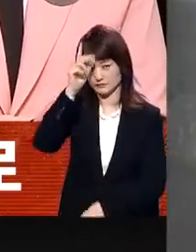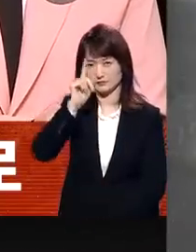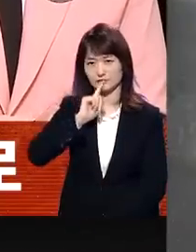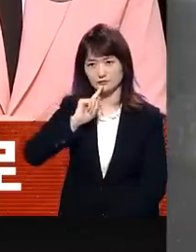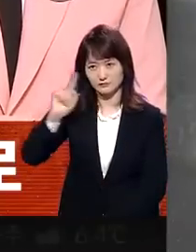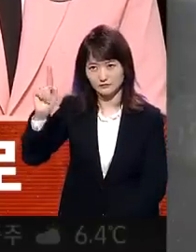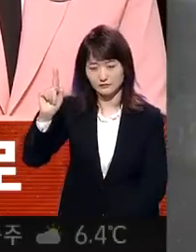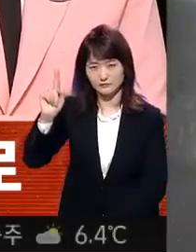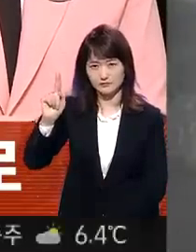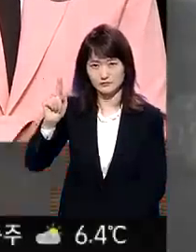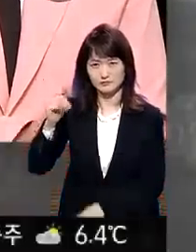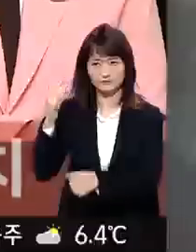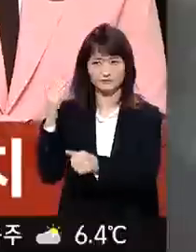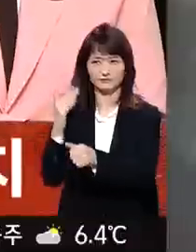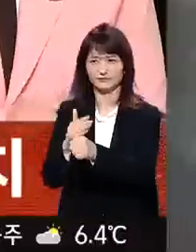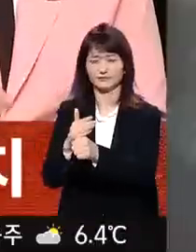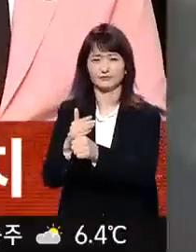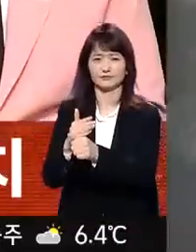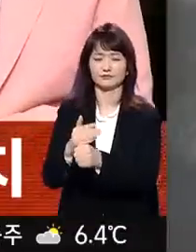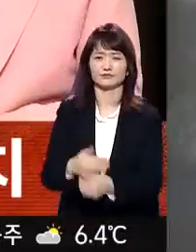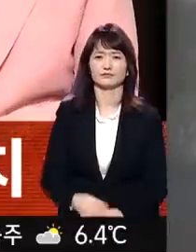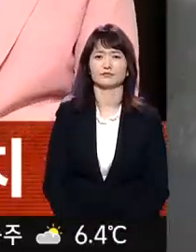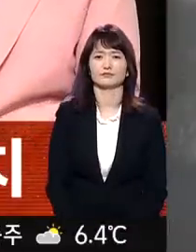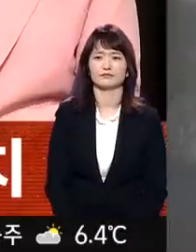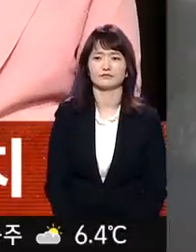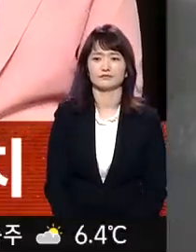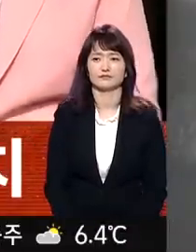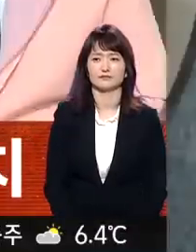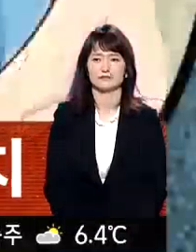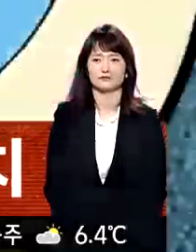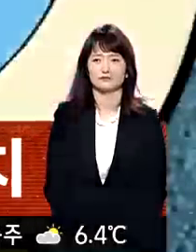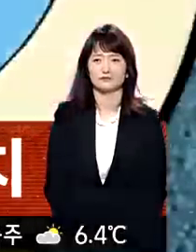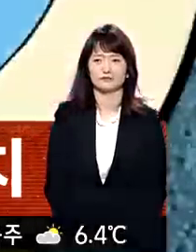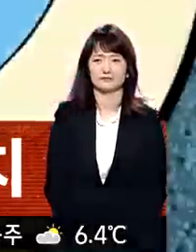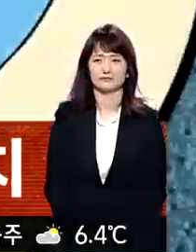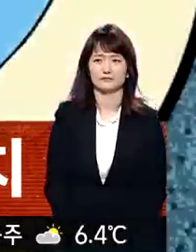하고 퇴직 조치까지 내렸습니다. 자, 뭐